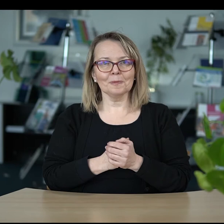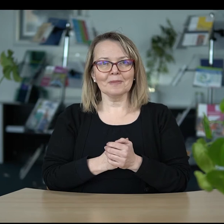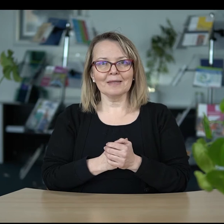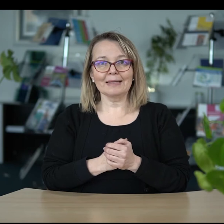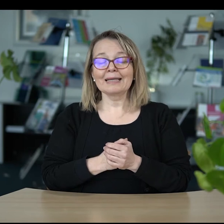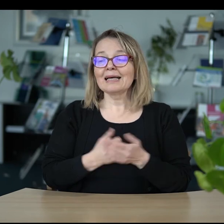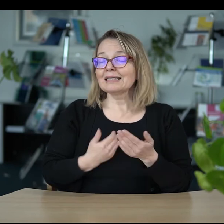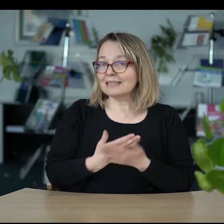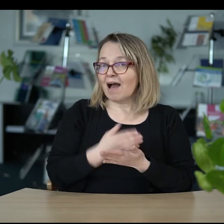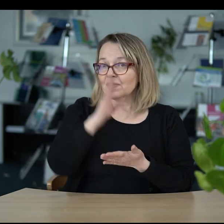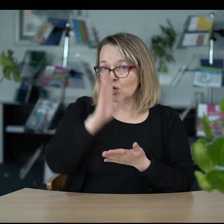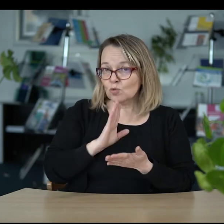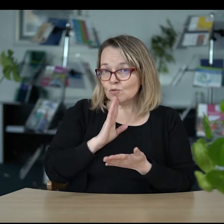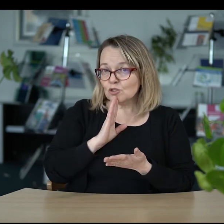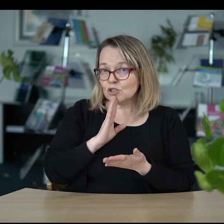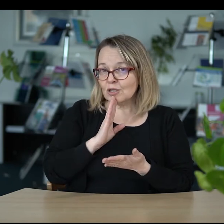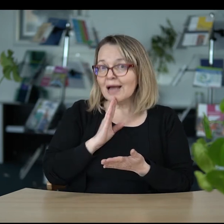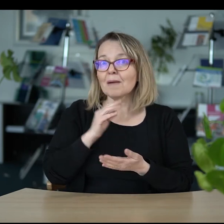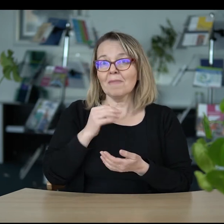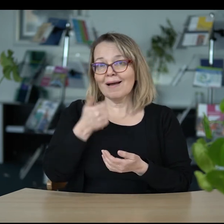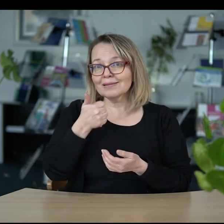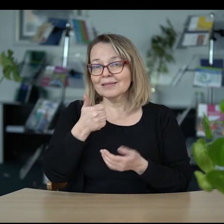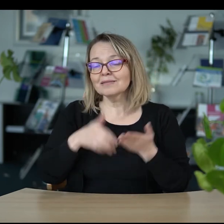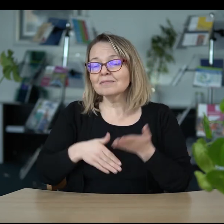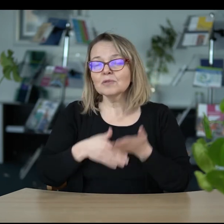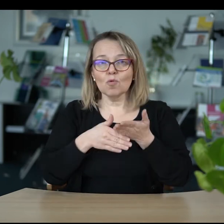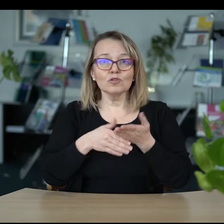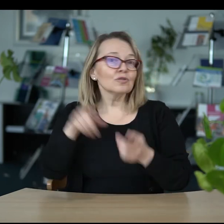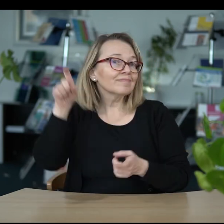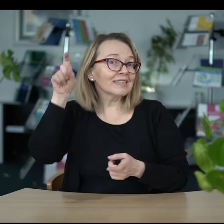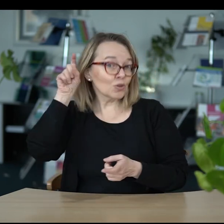ohranjen jezik in uporabljajo tudi polškov usadek.